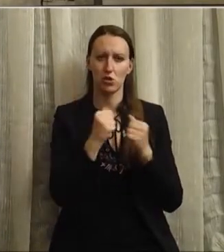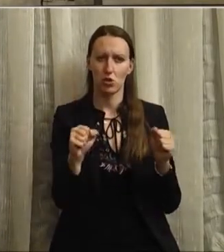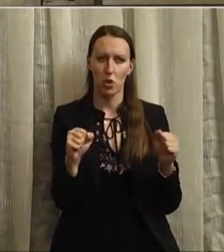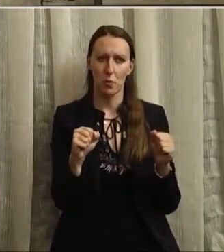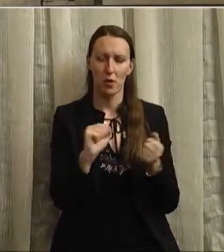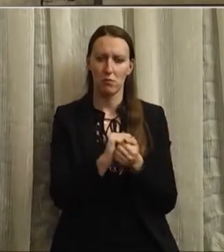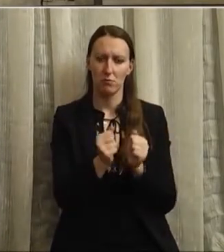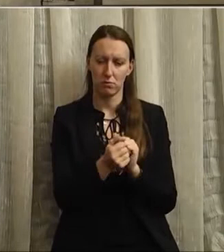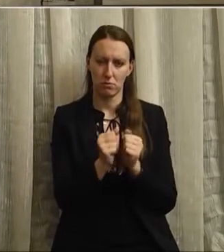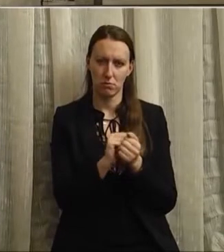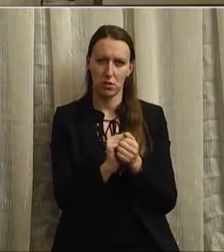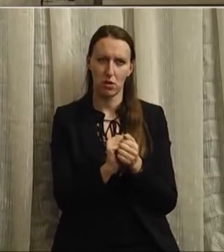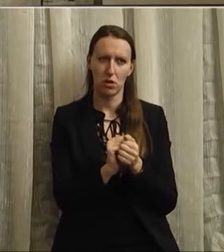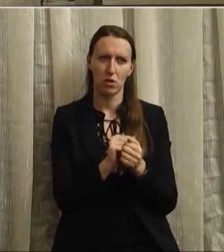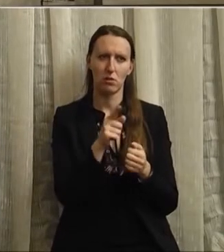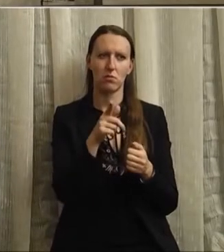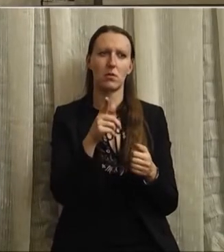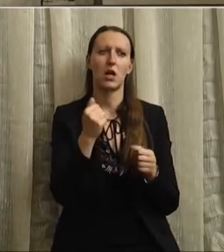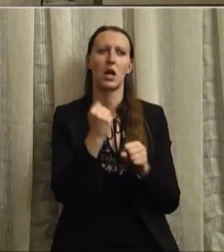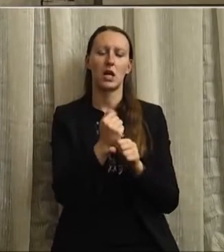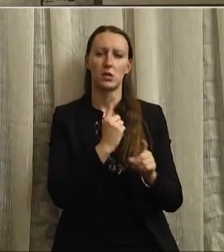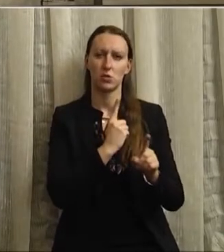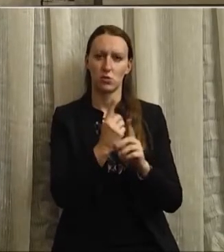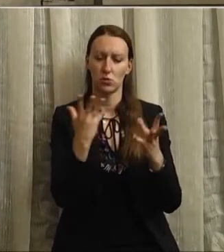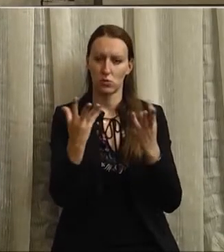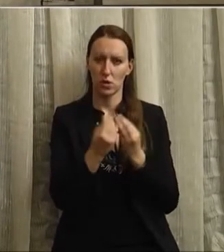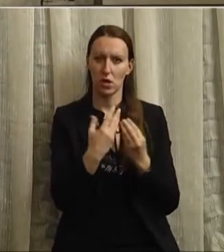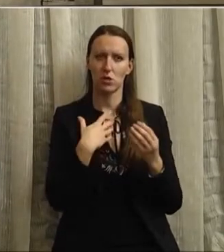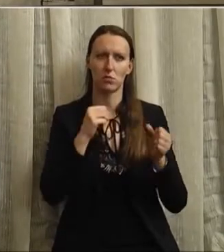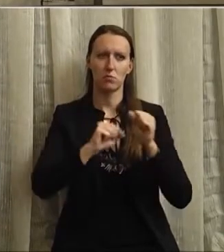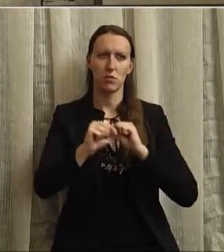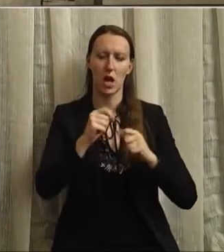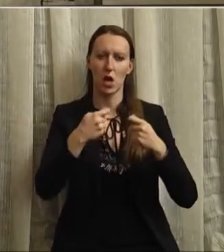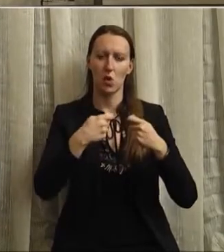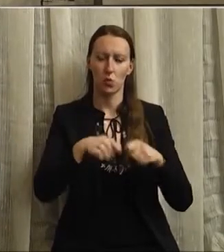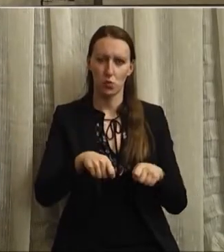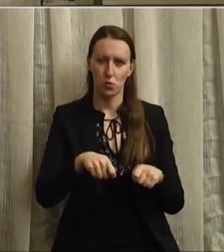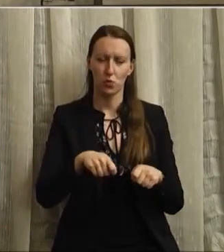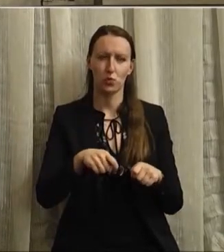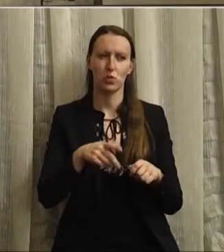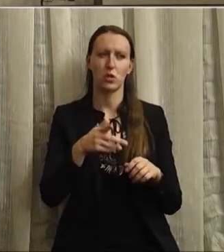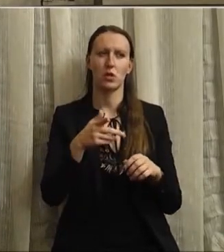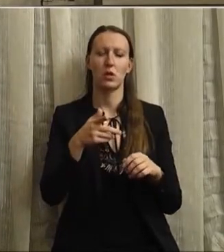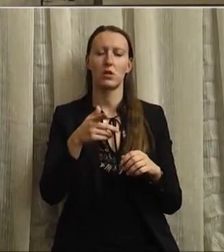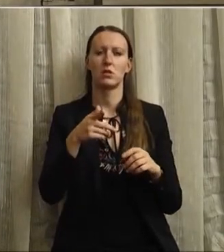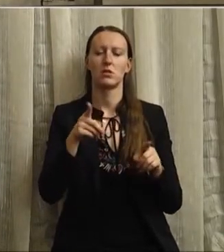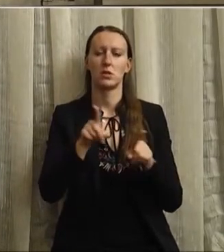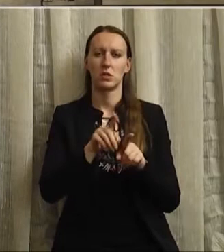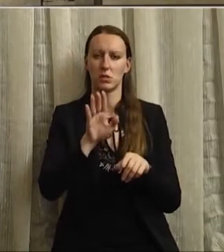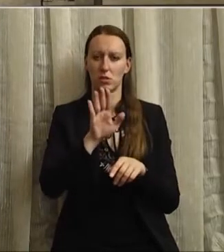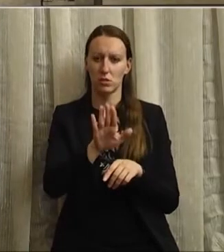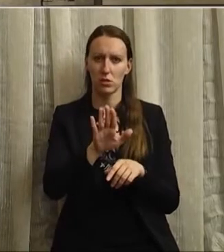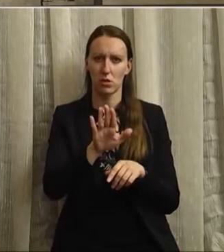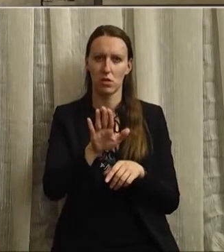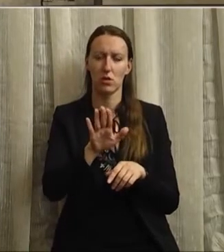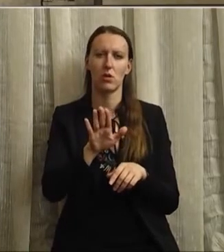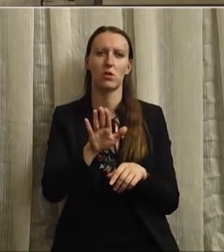narodno-oslobodilačke borbe izuzetno surađuju sa našim braniteljskim udrugama i jednako